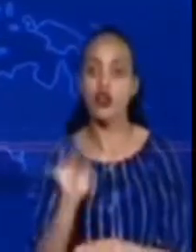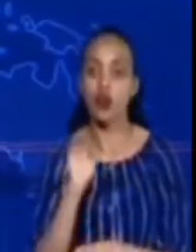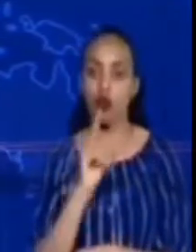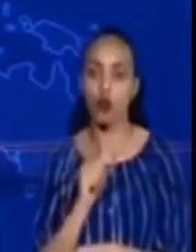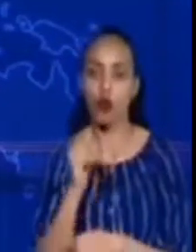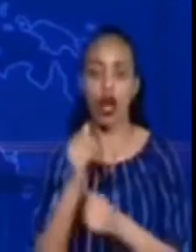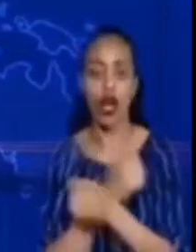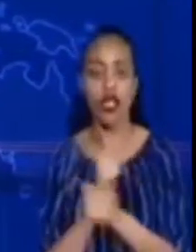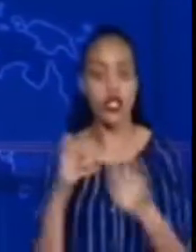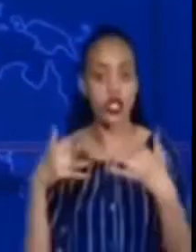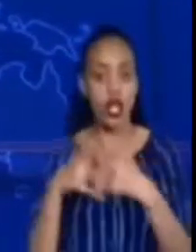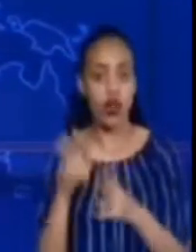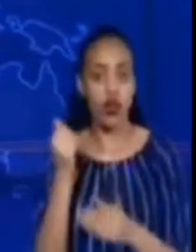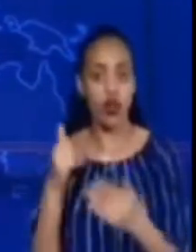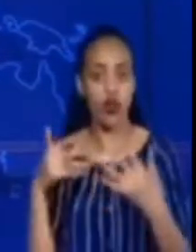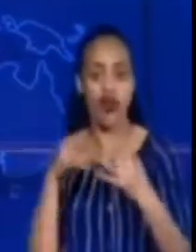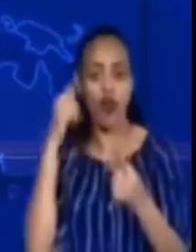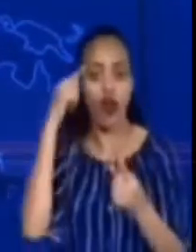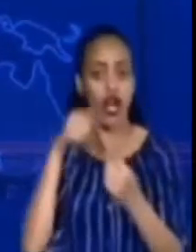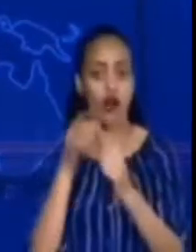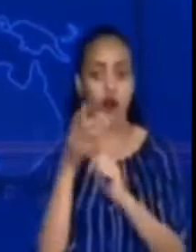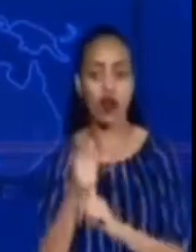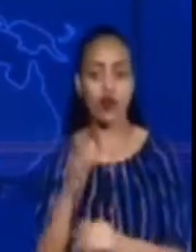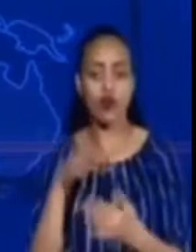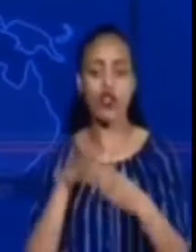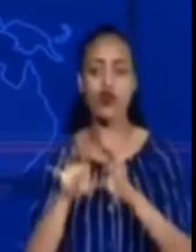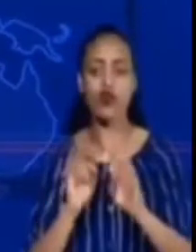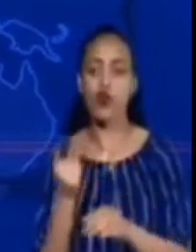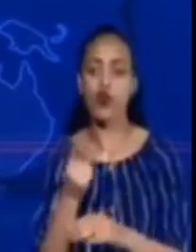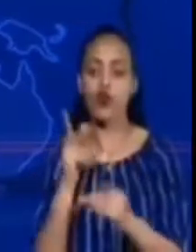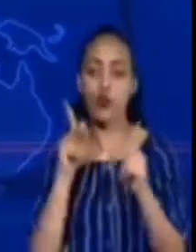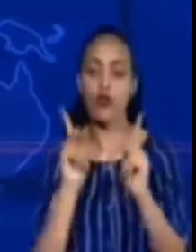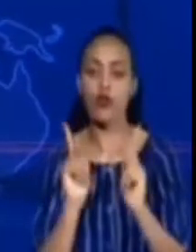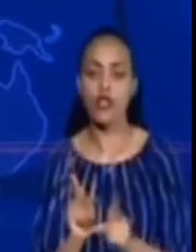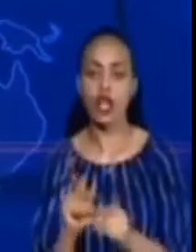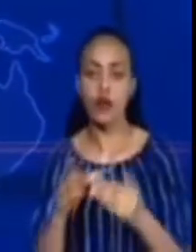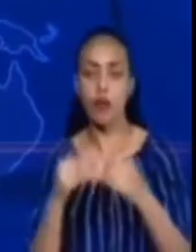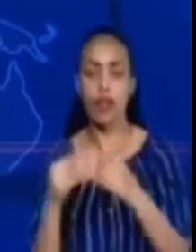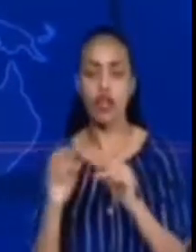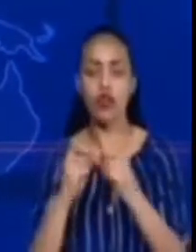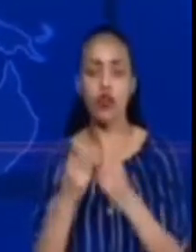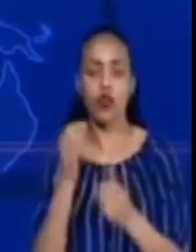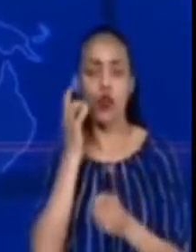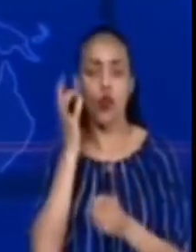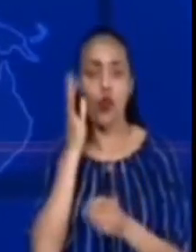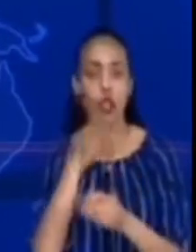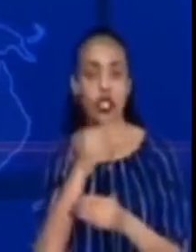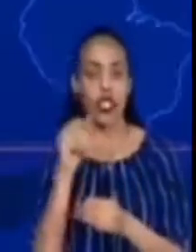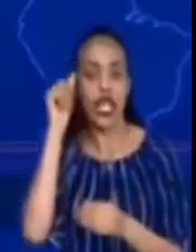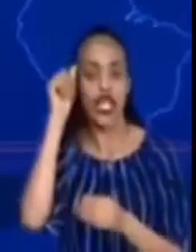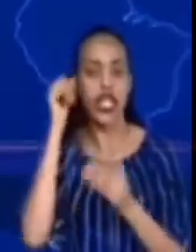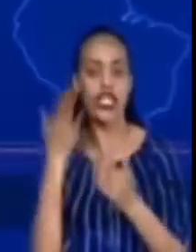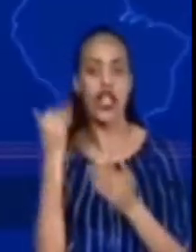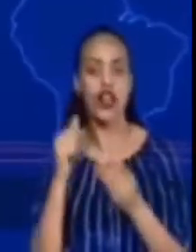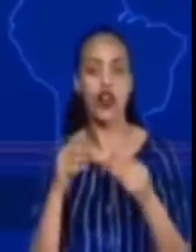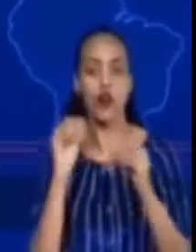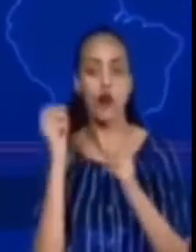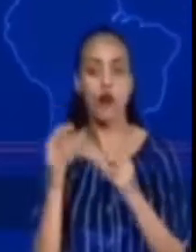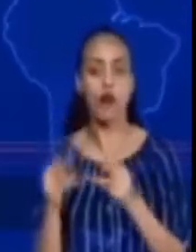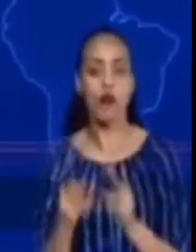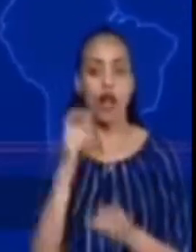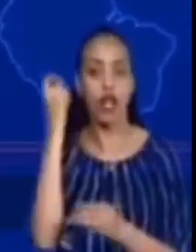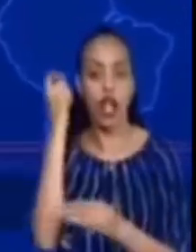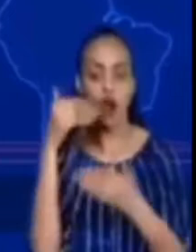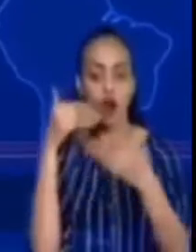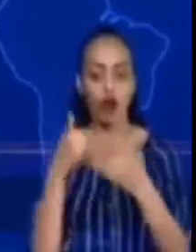ስላሉ እርሶ ላይ ጉዳት ሊያመጡ ይችላሉ ብሎ አይፍሩ እርሶ ግሽጣራስ ዮኒ ግሽጣራስ አይፍሩ እስከ